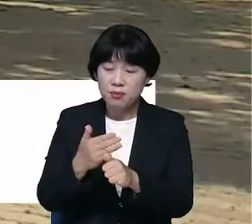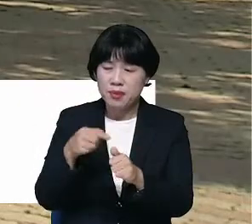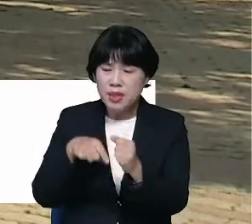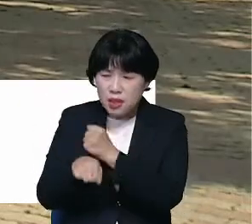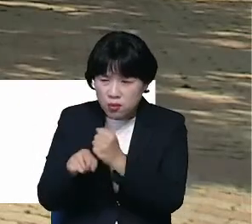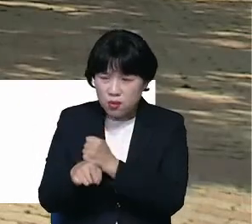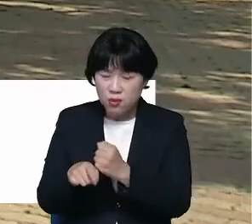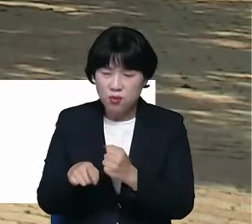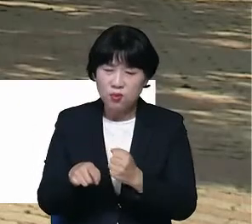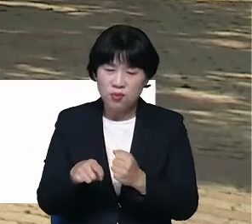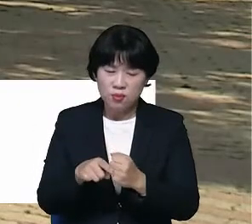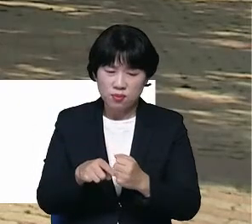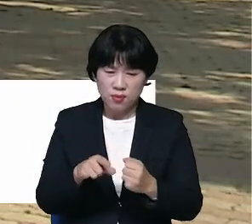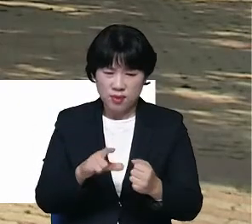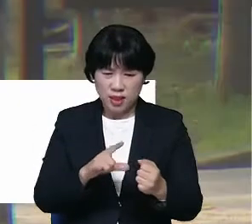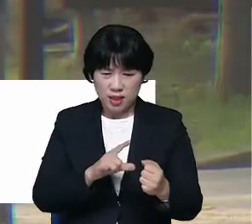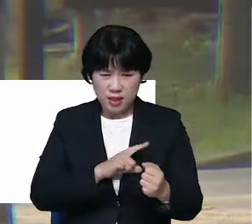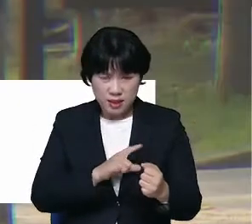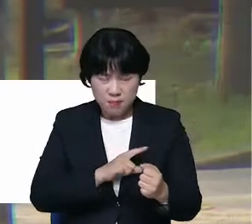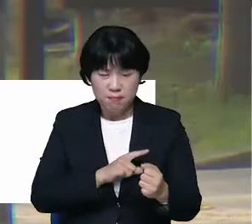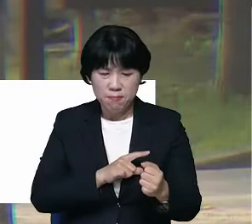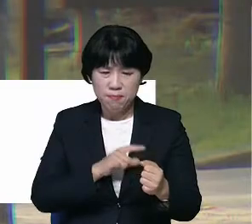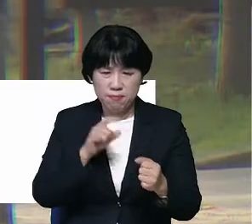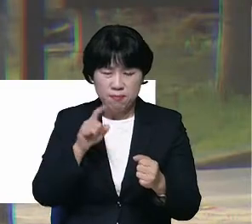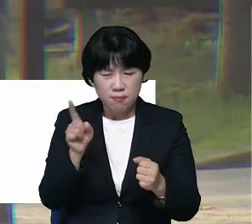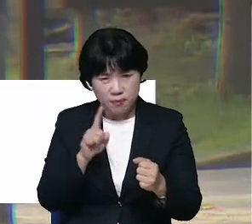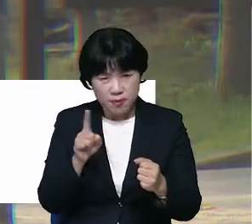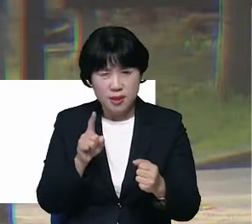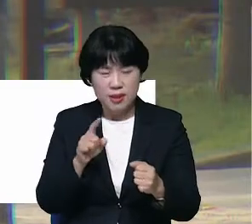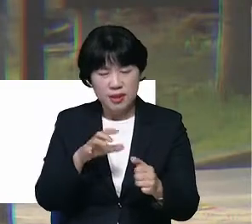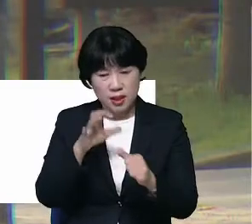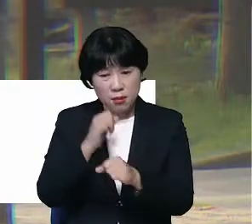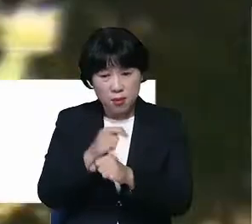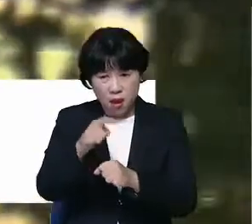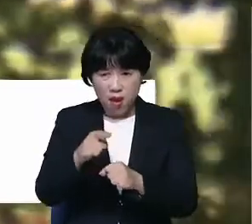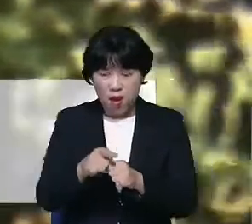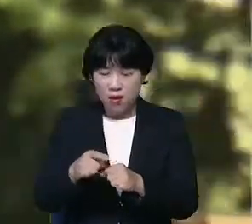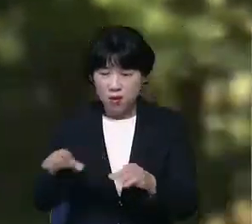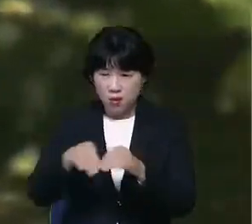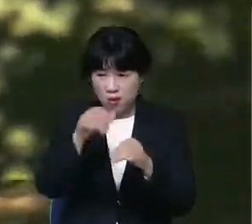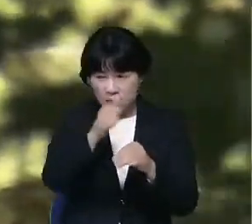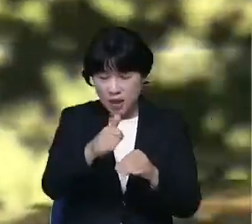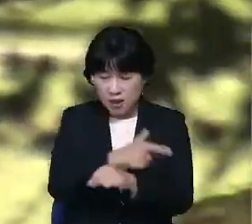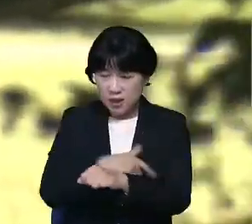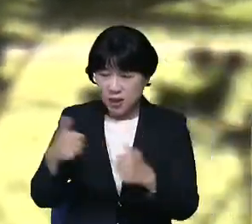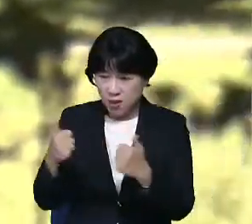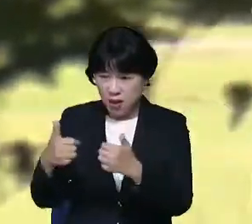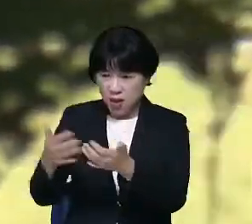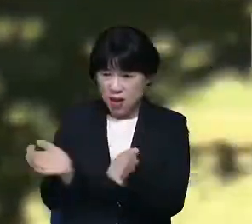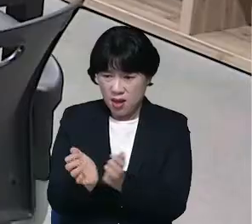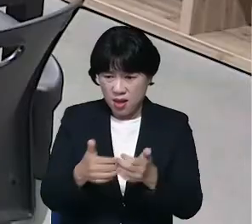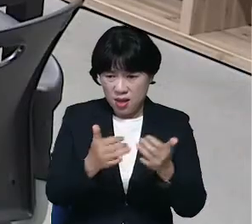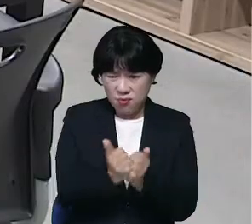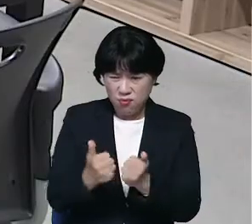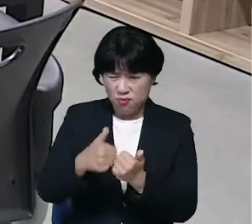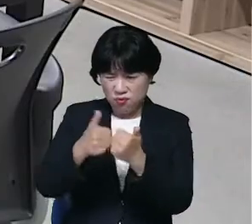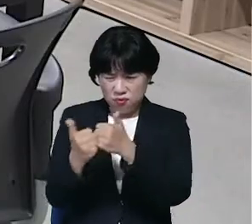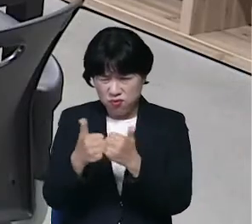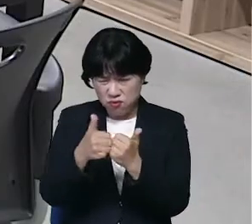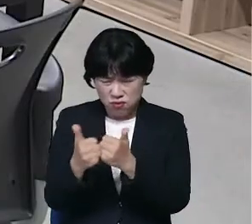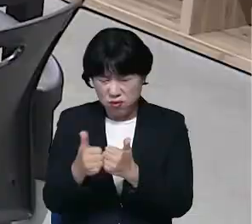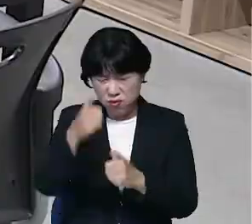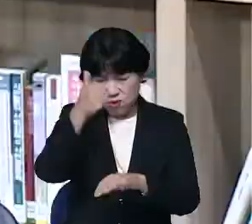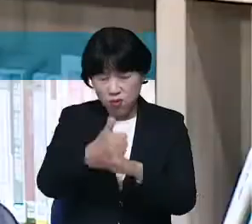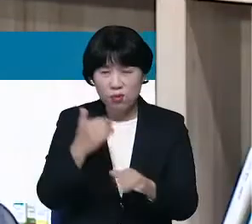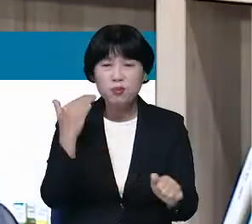일뿐 총장과 이사회의 힘겨루기가 해임 사태를 초래했다는 지적이 나옵니다 시작은